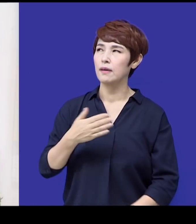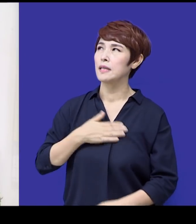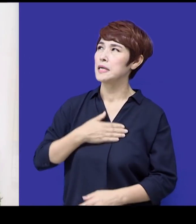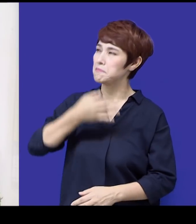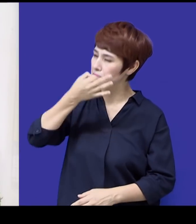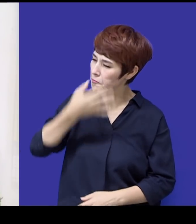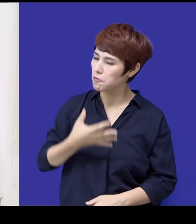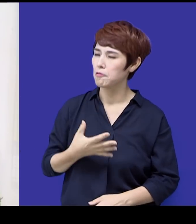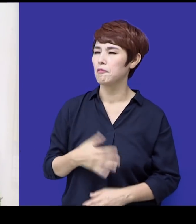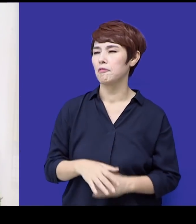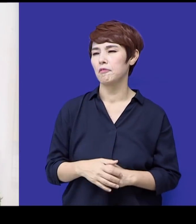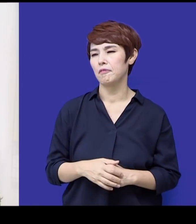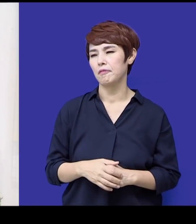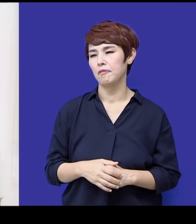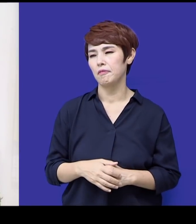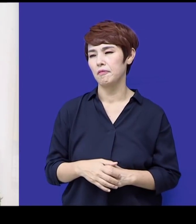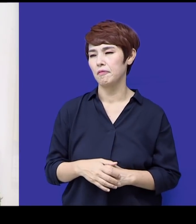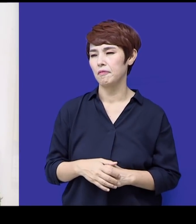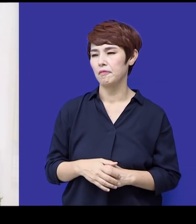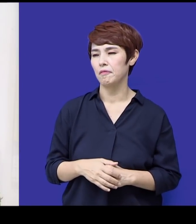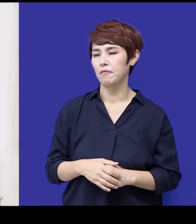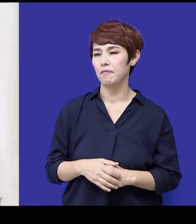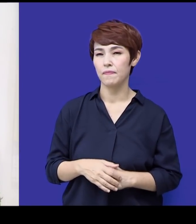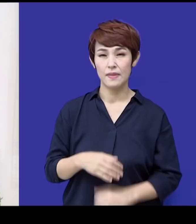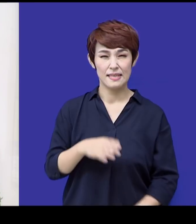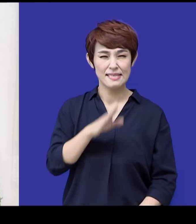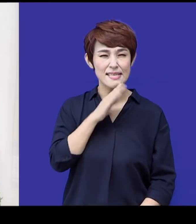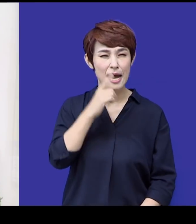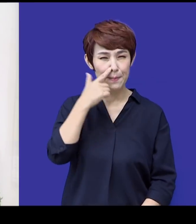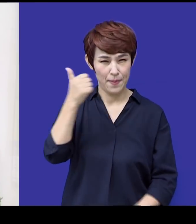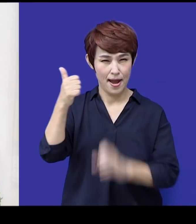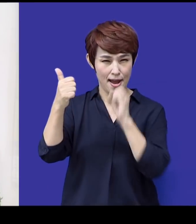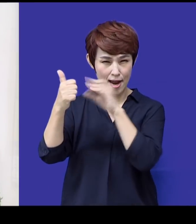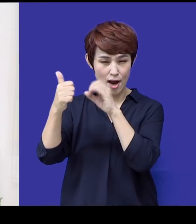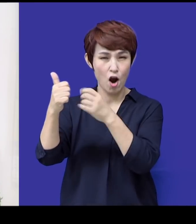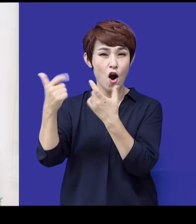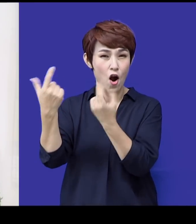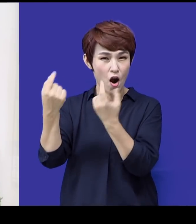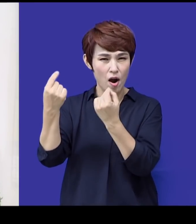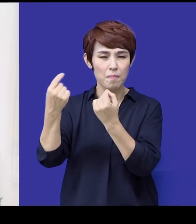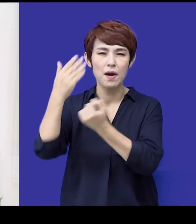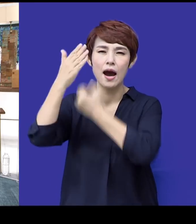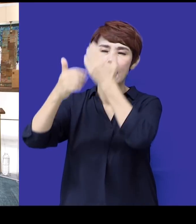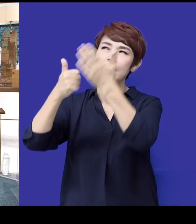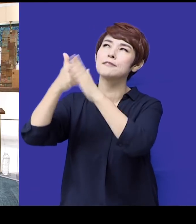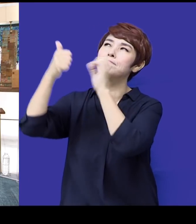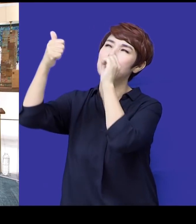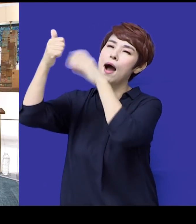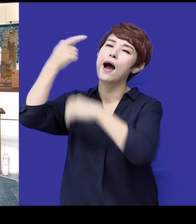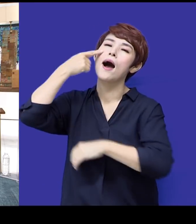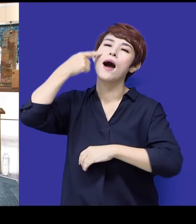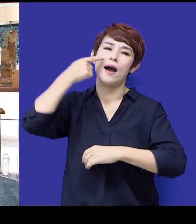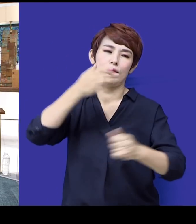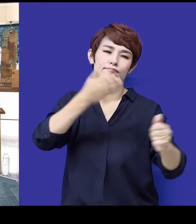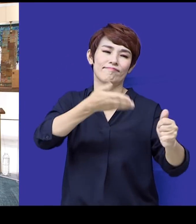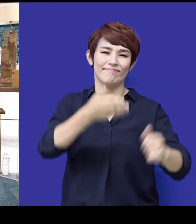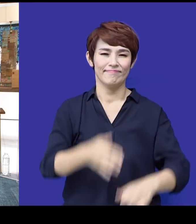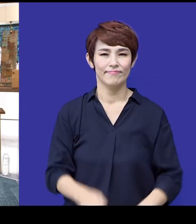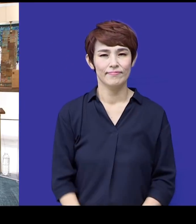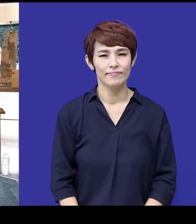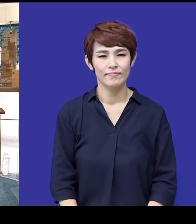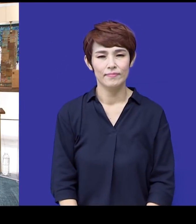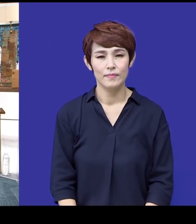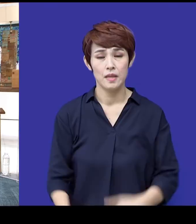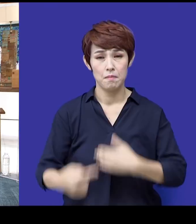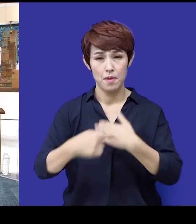힘들다. 아버지한테 얘기하듯이 그냥 얘기를 해라. 그리고 마음에 있는 걸